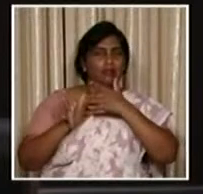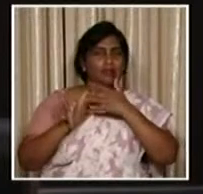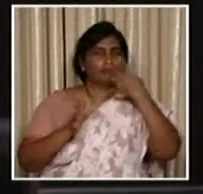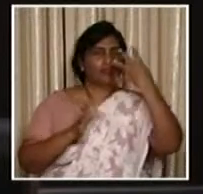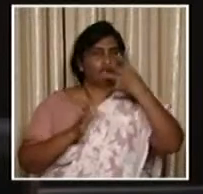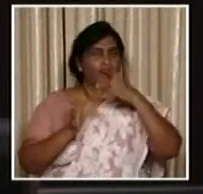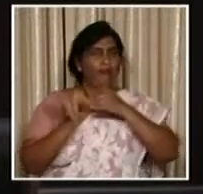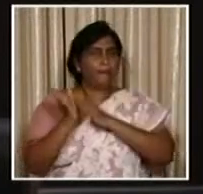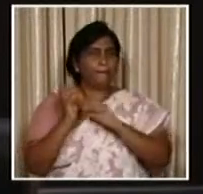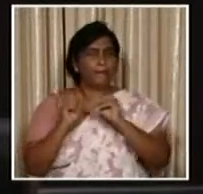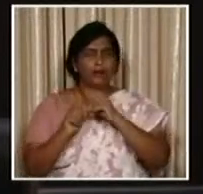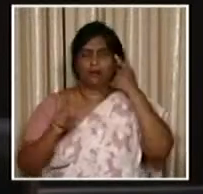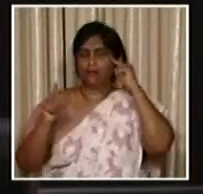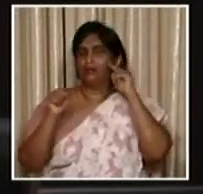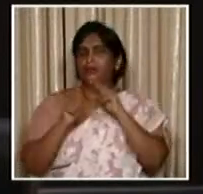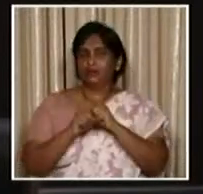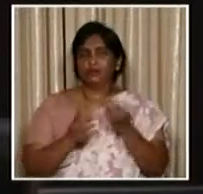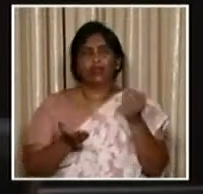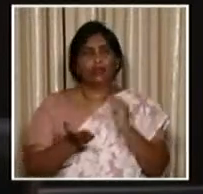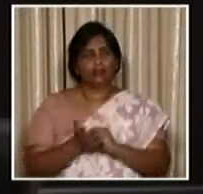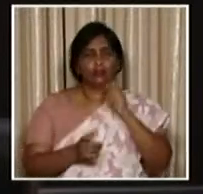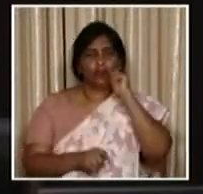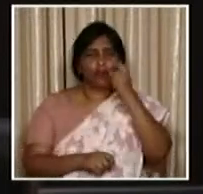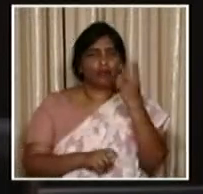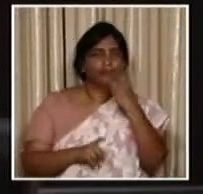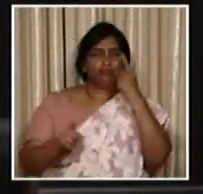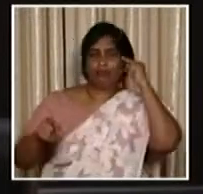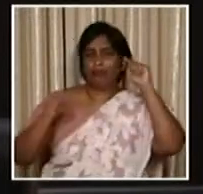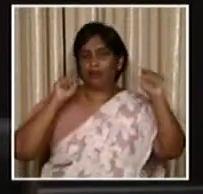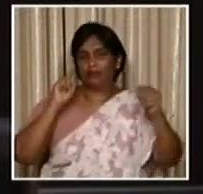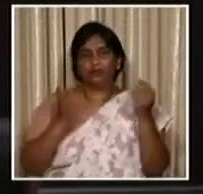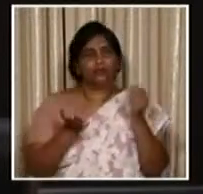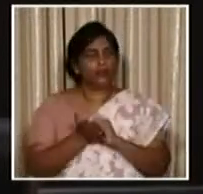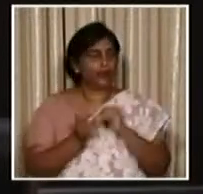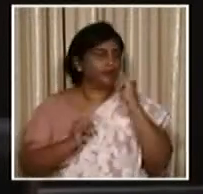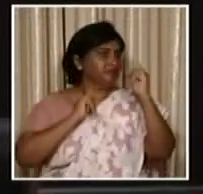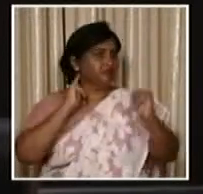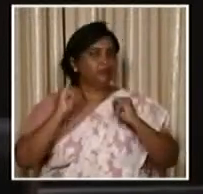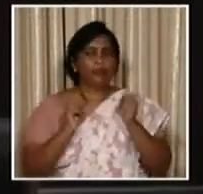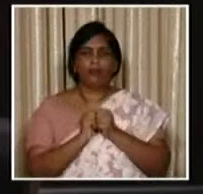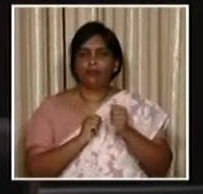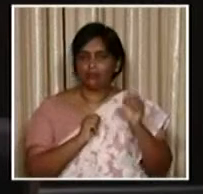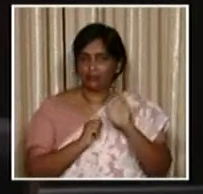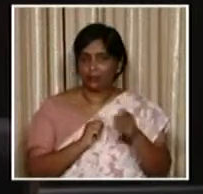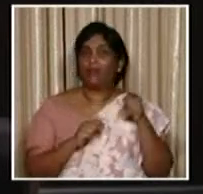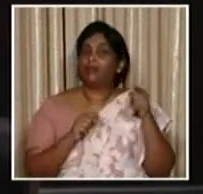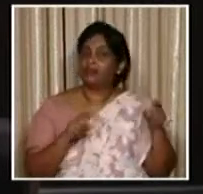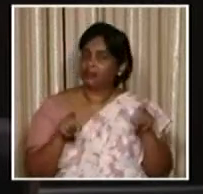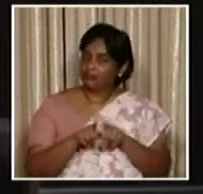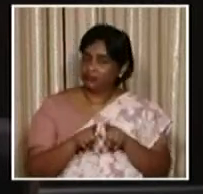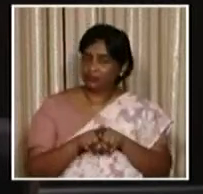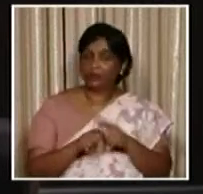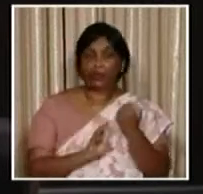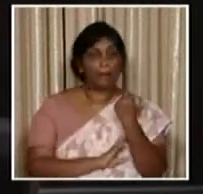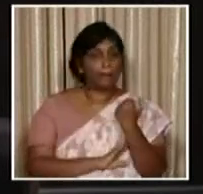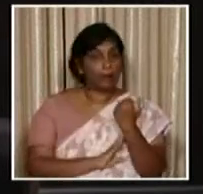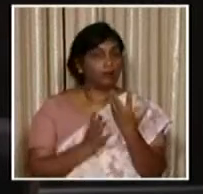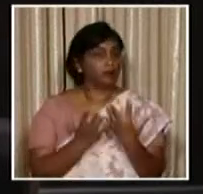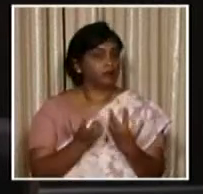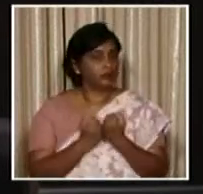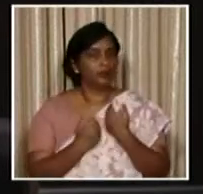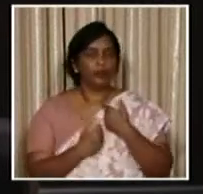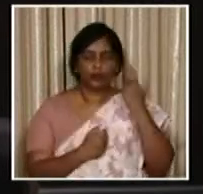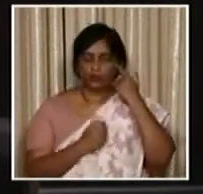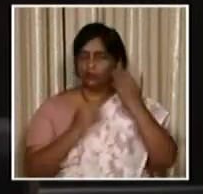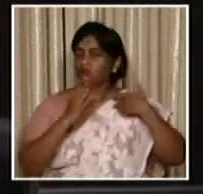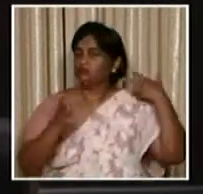අල්ලගෙන නාඩගමක් අල්ලගෙන තවත් මිනිහෙ දෙන්නෙක් අල්ලගෙන තවත් කාව හරි අල්ලගෙන කටයුතු කරනවා ඒ නිසා බලය අල්ලගෙන අපි